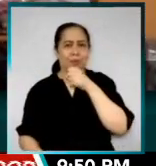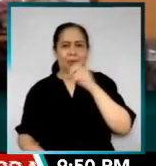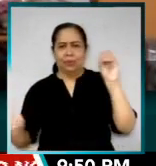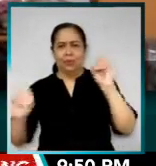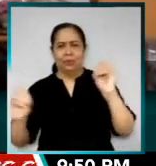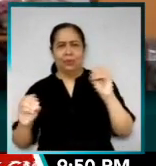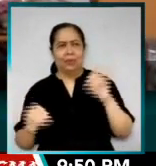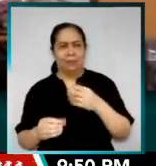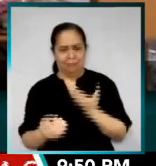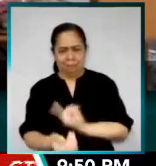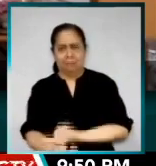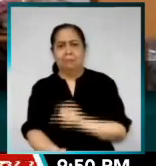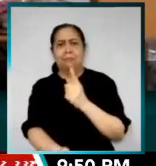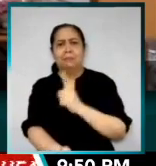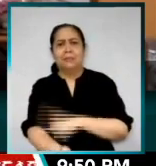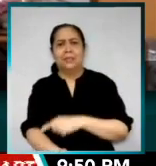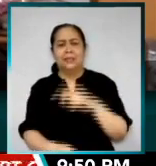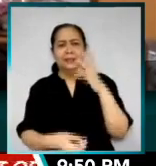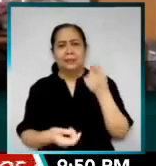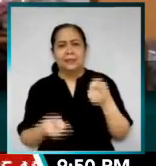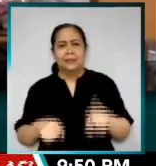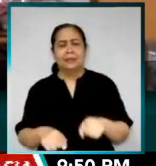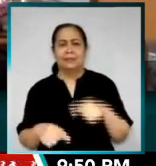ganyang nangyayari sa loob ng